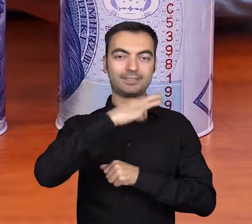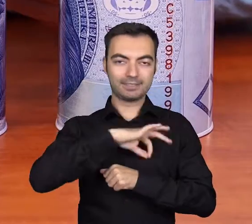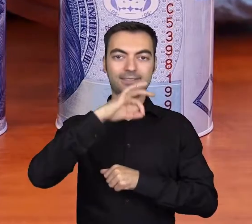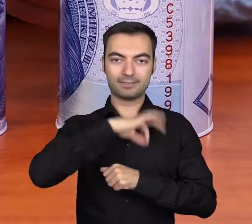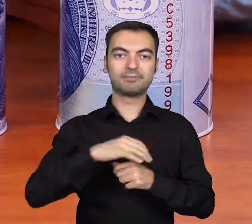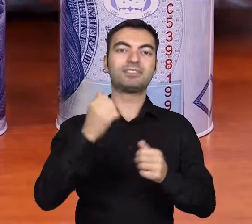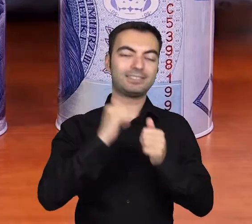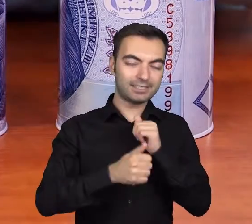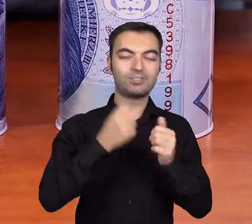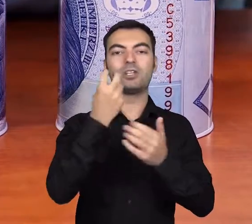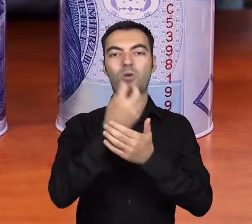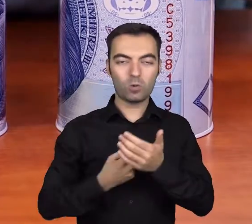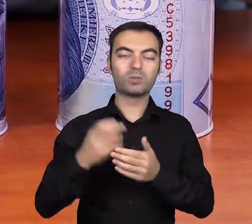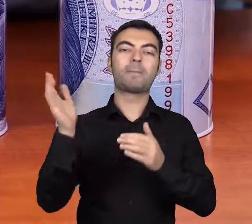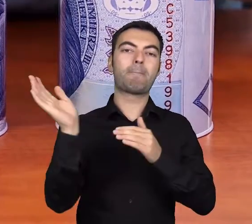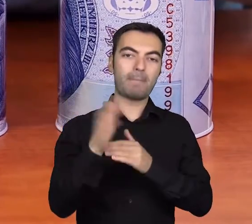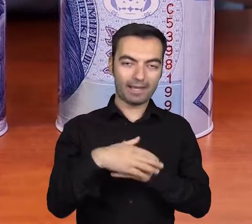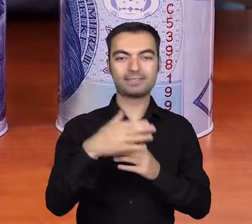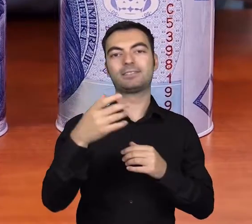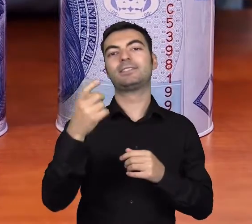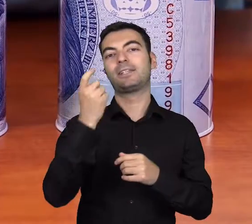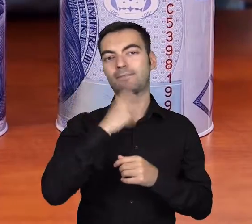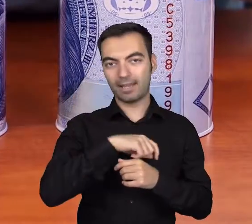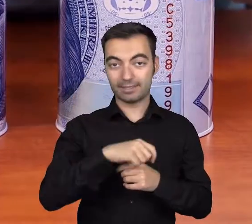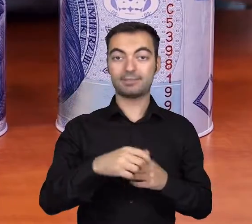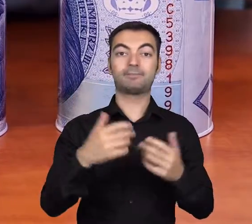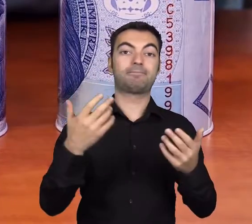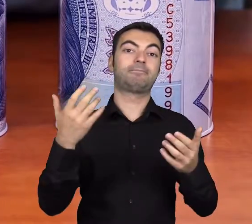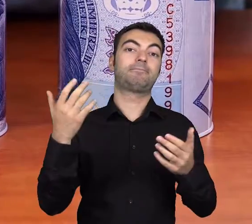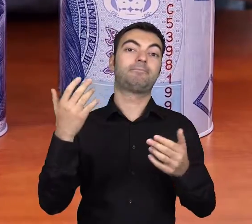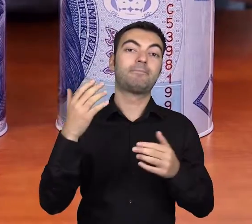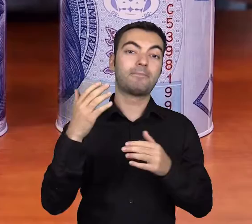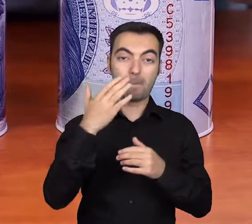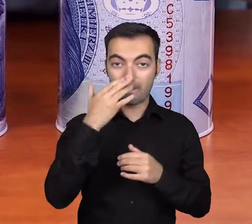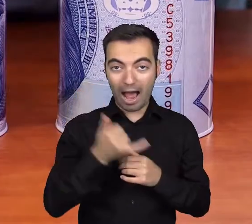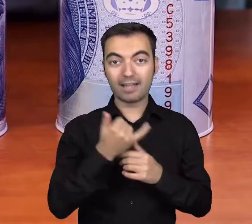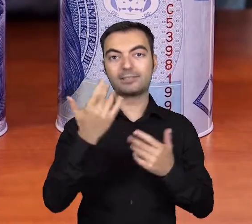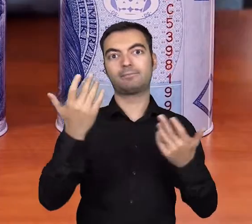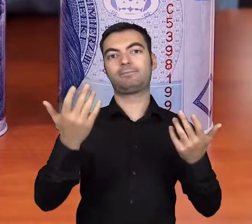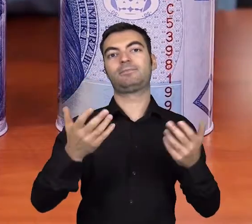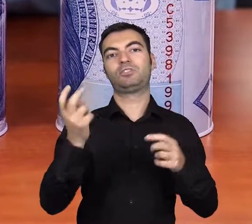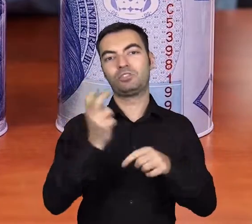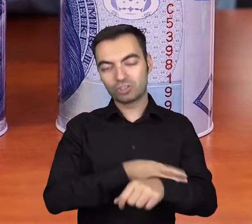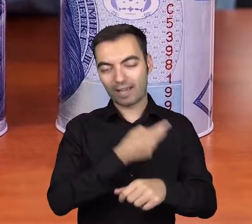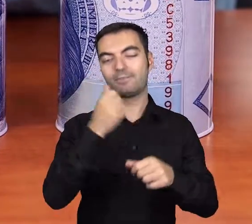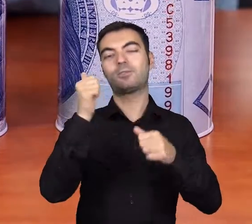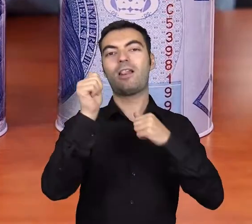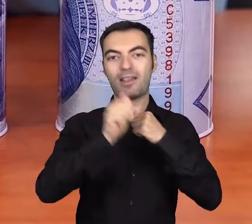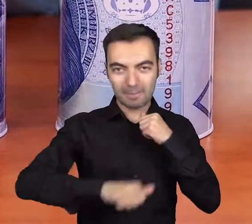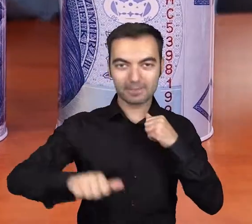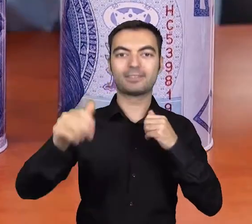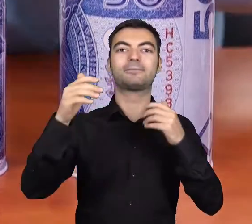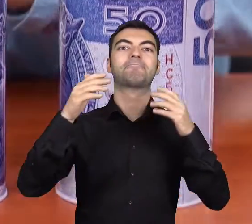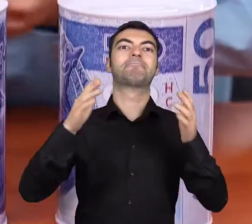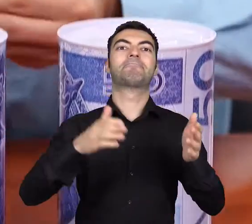mamy dopisywane odsetki. W styczniu, w lutym, w marcu, w kwietniu, w maju, w czerwcu,